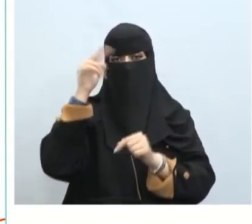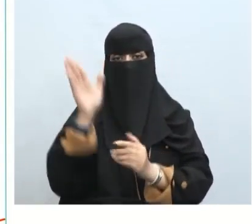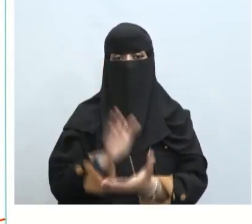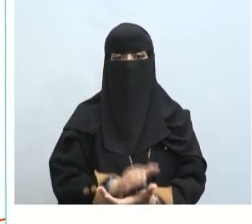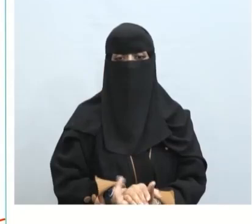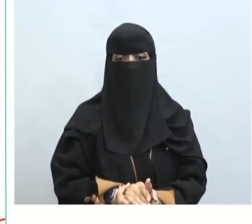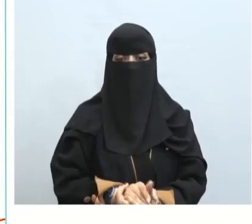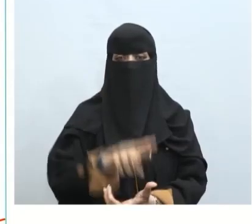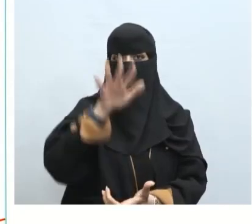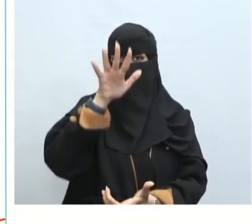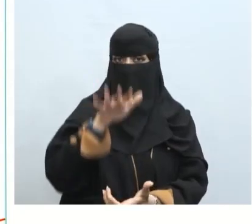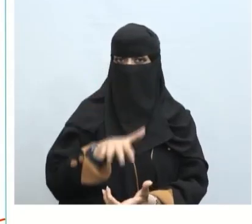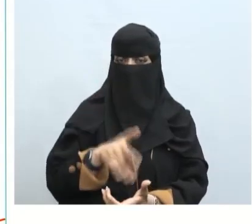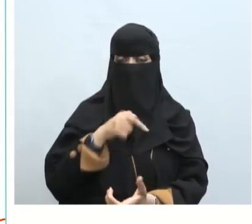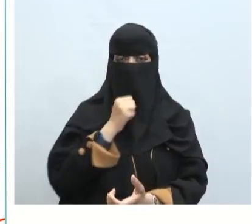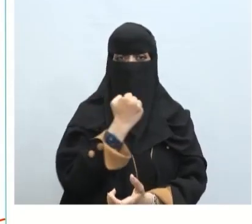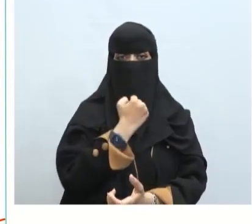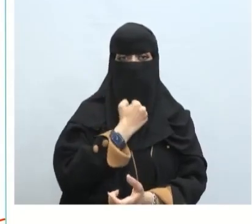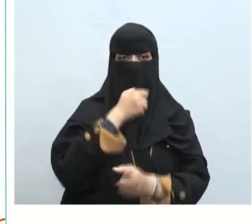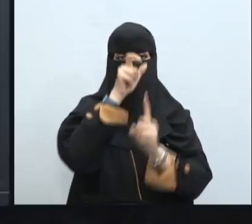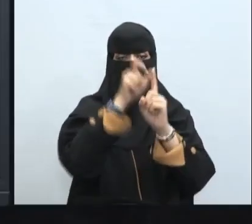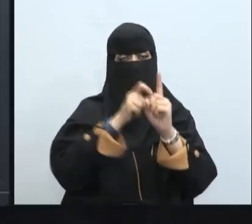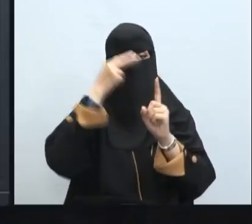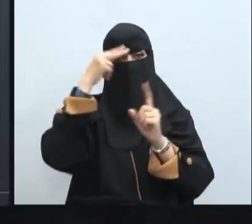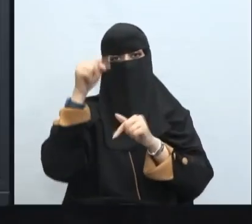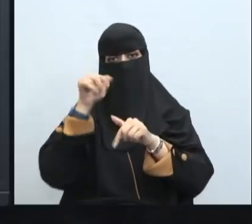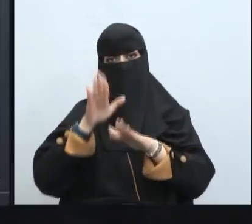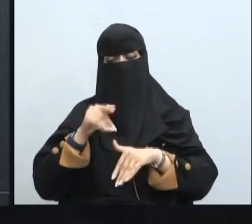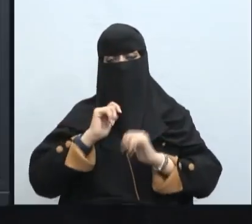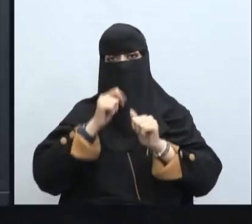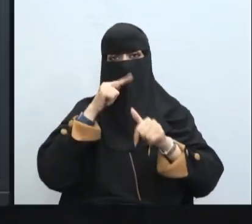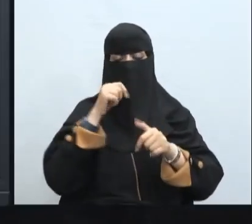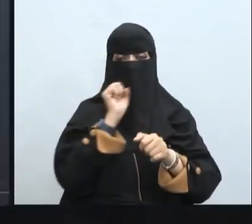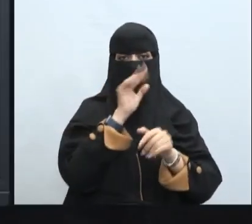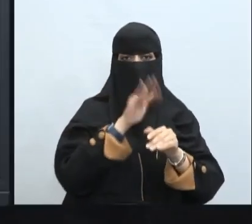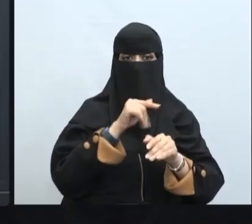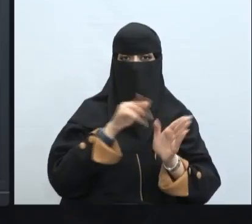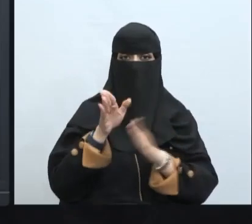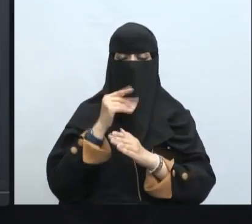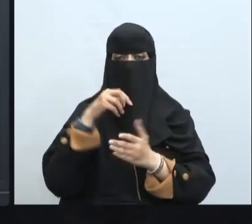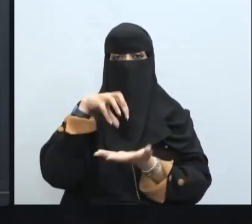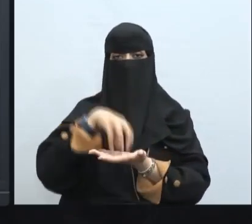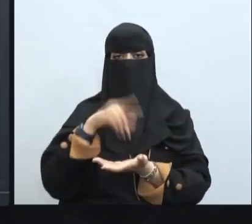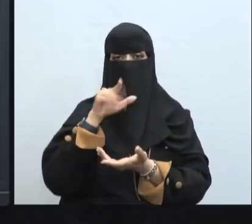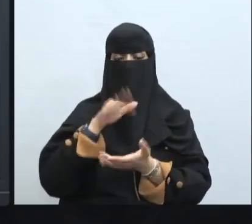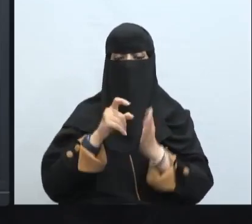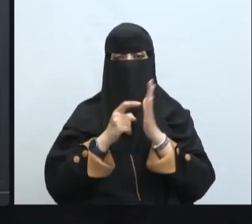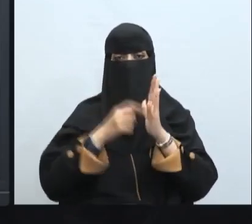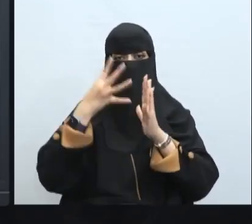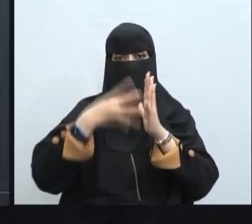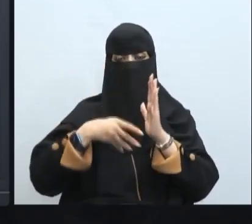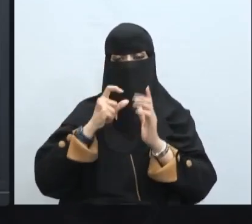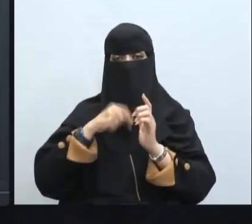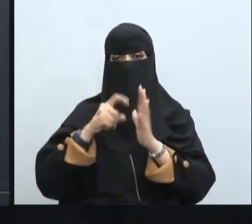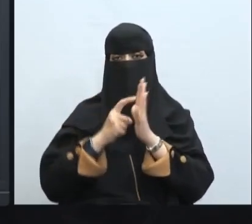هذه جميعها حقوق المواطن السعودي التي تكفلها له الدوله وفق الشريعه